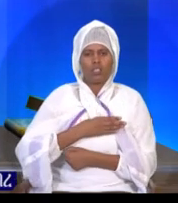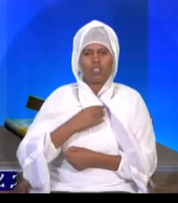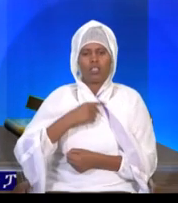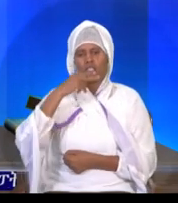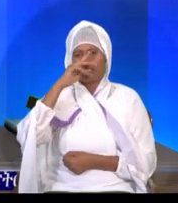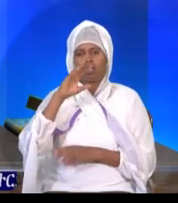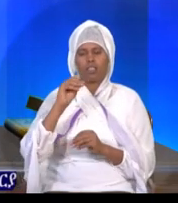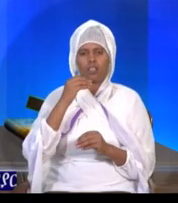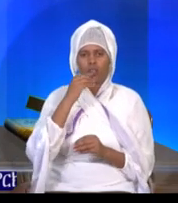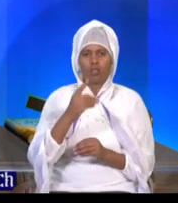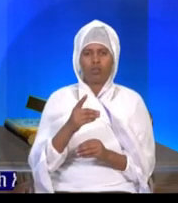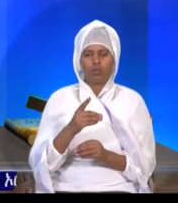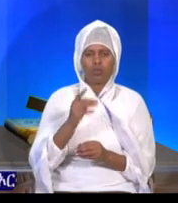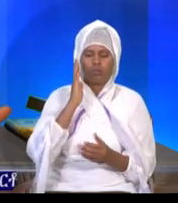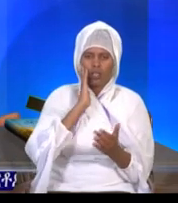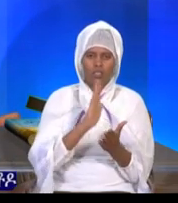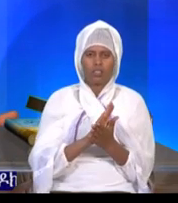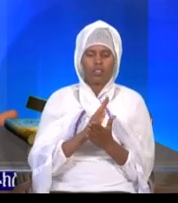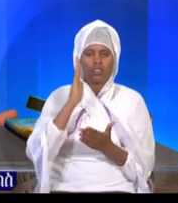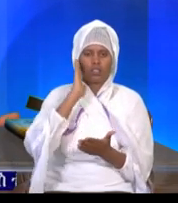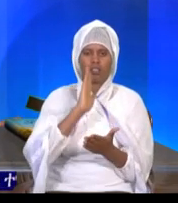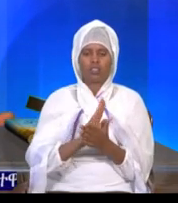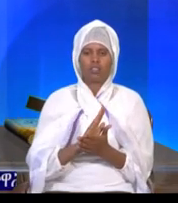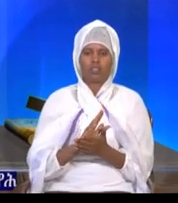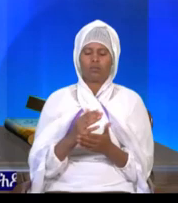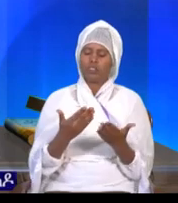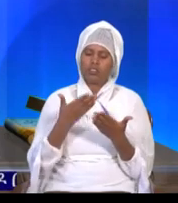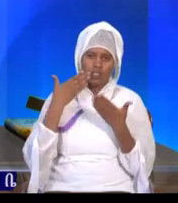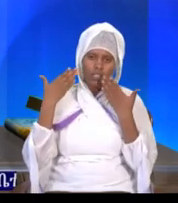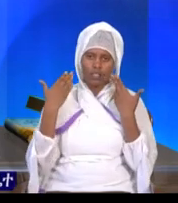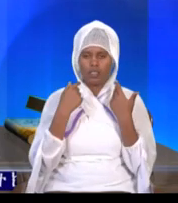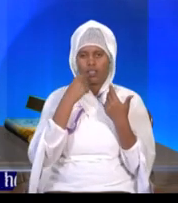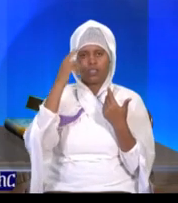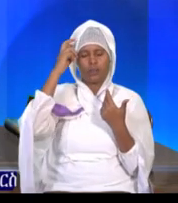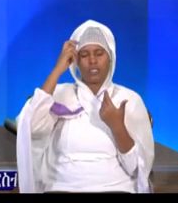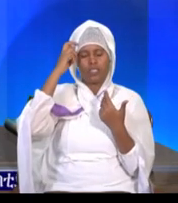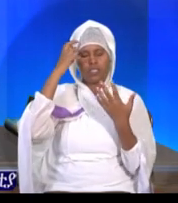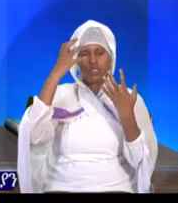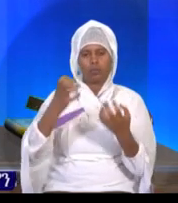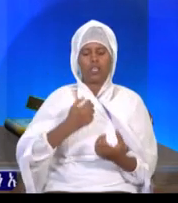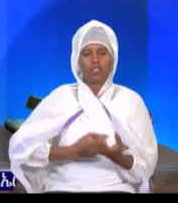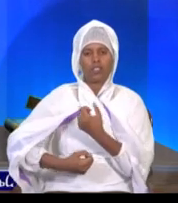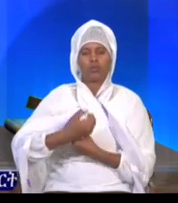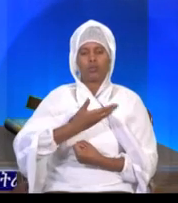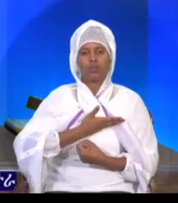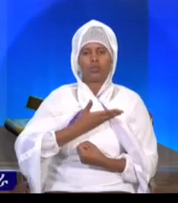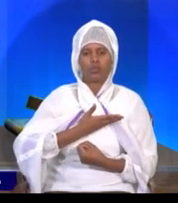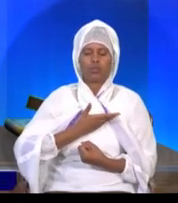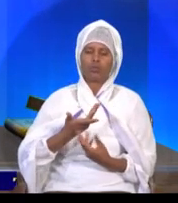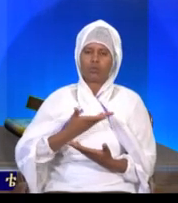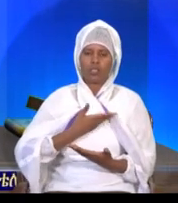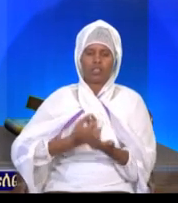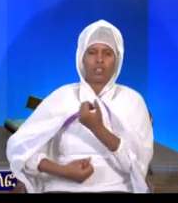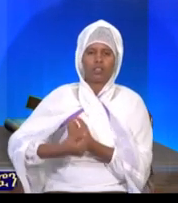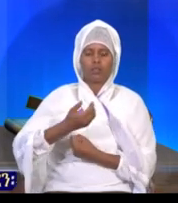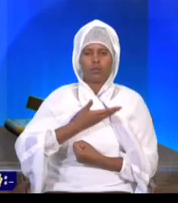እንዴ ኣነ በደለኛ እንዴ ሓረኒ ይቕረበለለይ በጃኻ ሓጢአተይ እኳ እንተበዝሐ